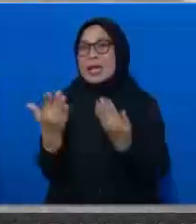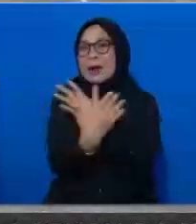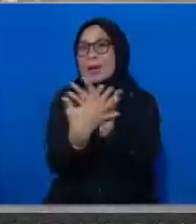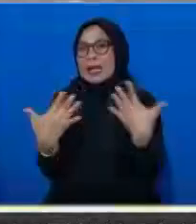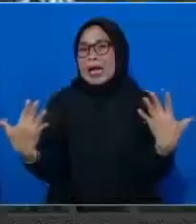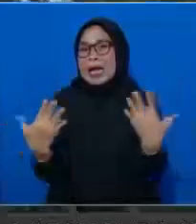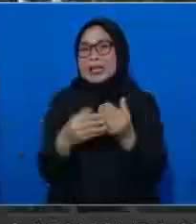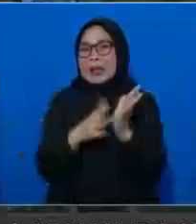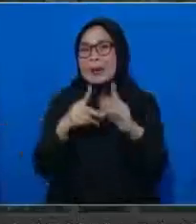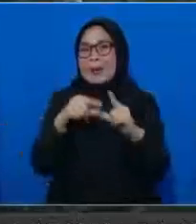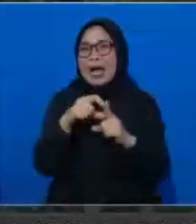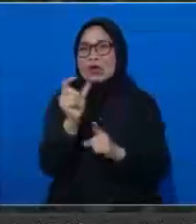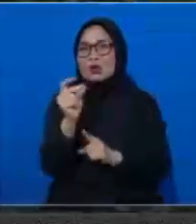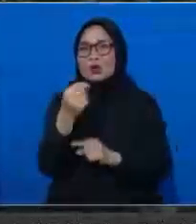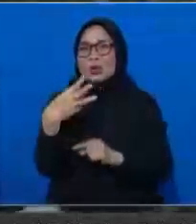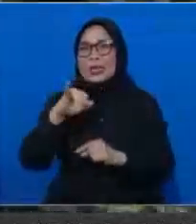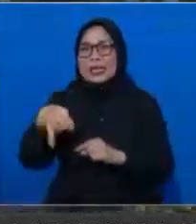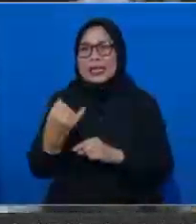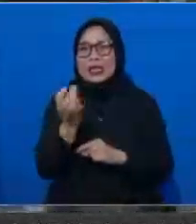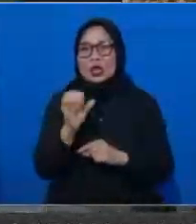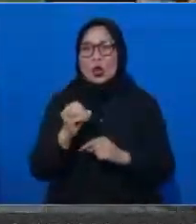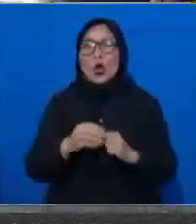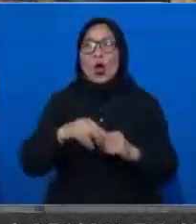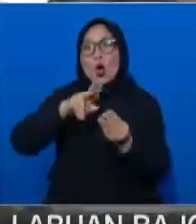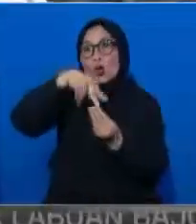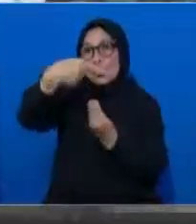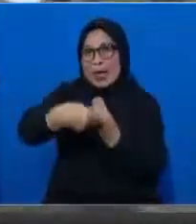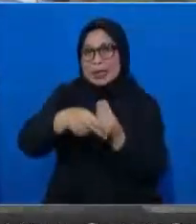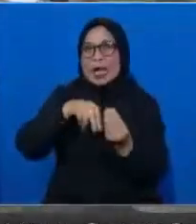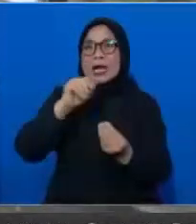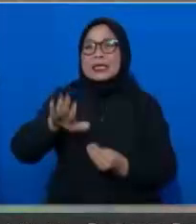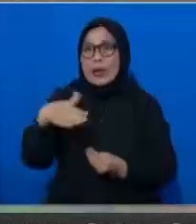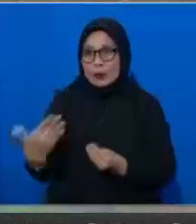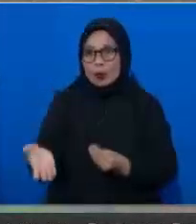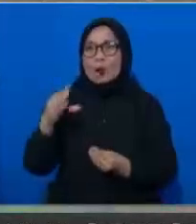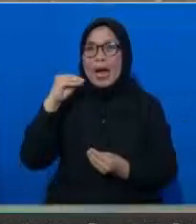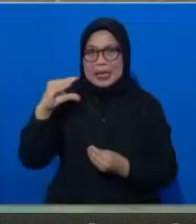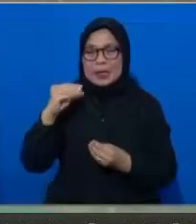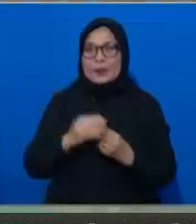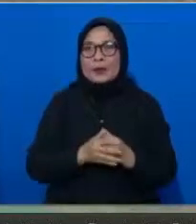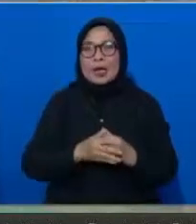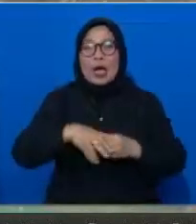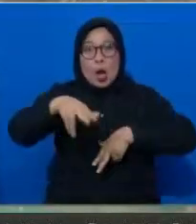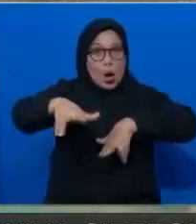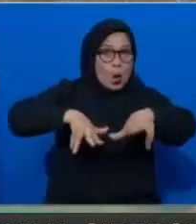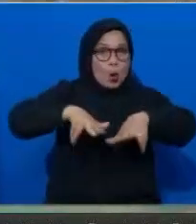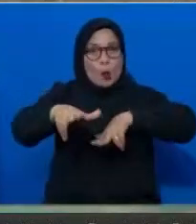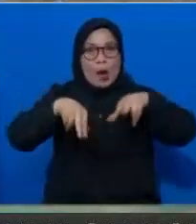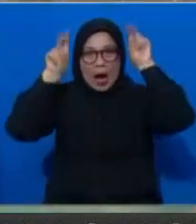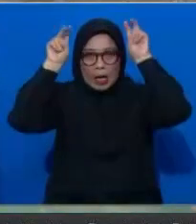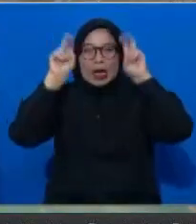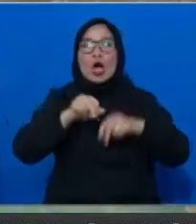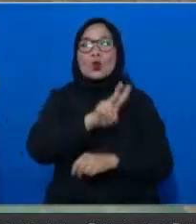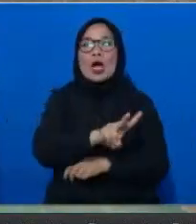Desa Madurejo, Kecamatan Pasirian, Lumajang, Jawa Timur, Sabtu pagi. Di karapan kelinci ini ada